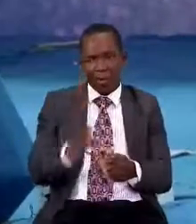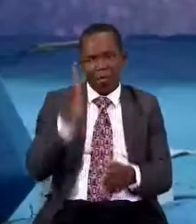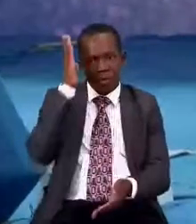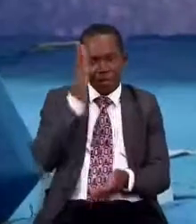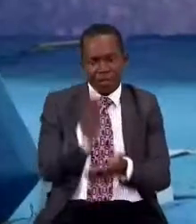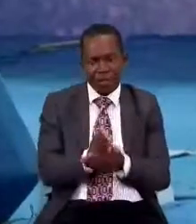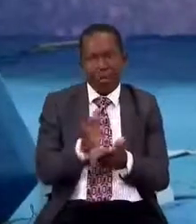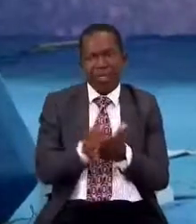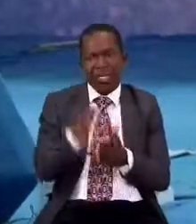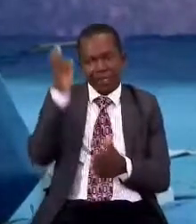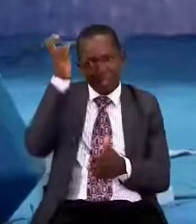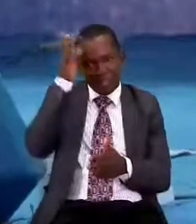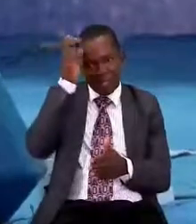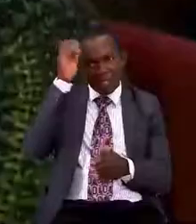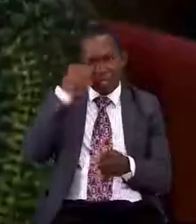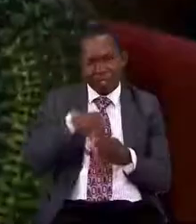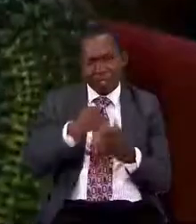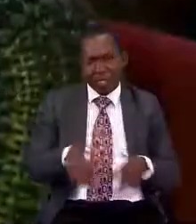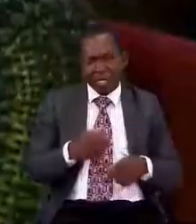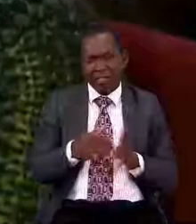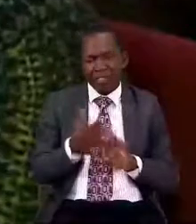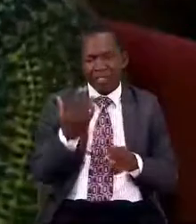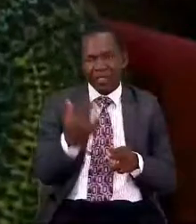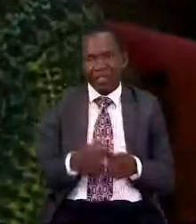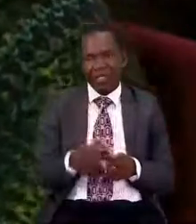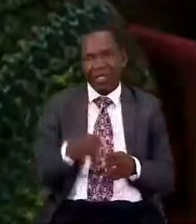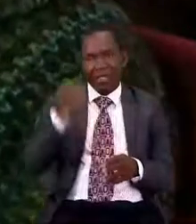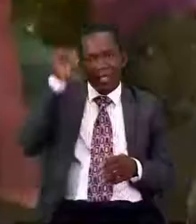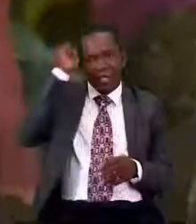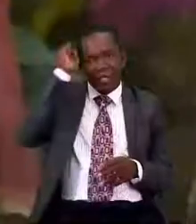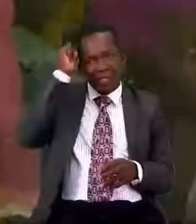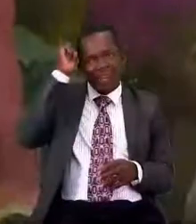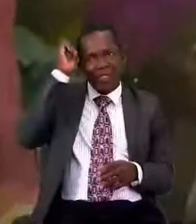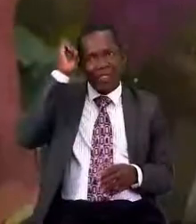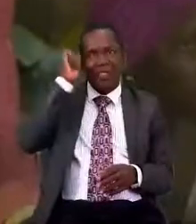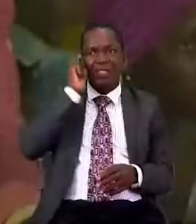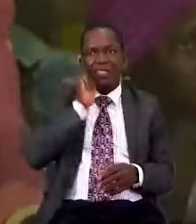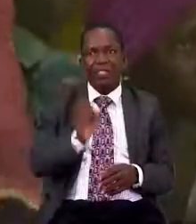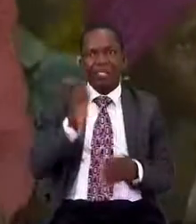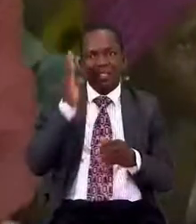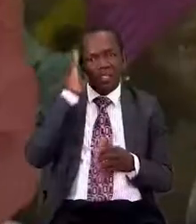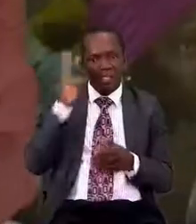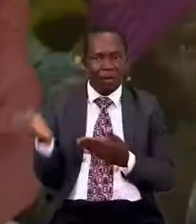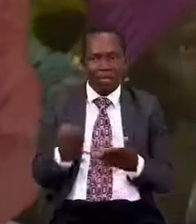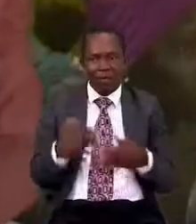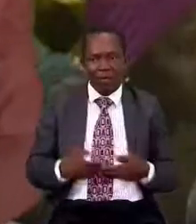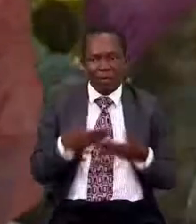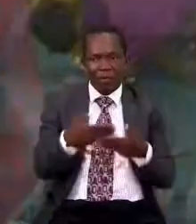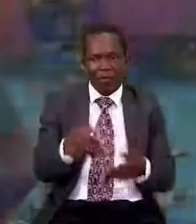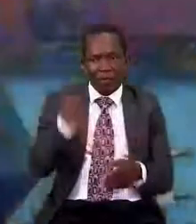enfantera un fils, et tu lui donneras le nom de j'attends dans votre voix.